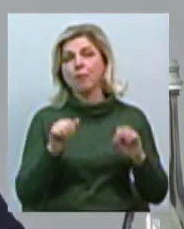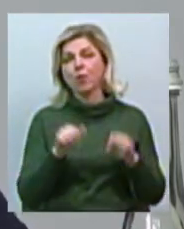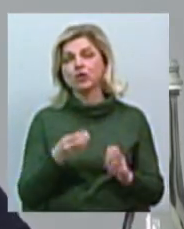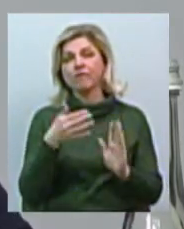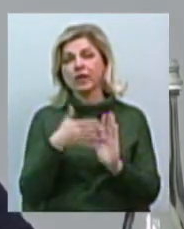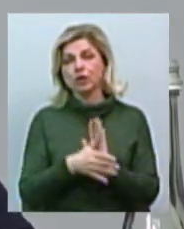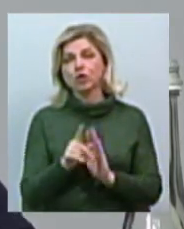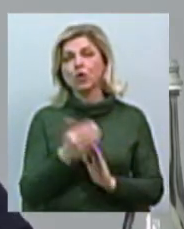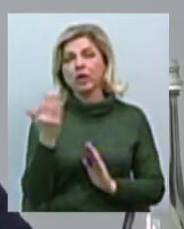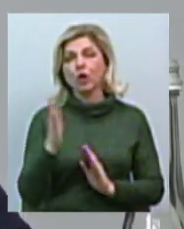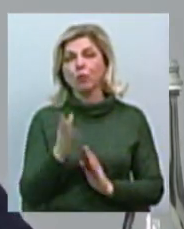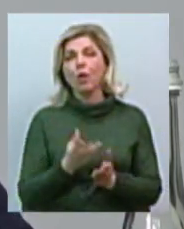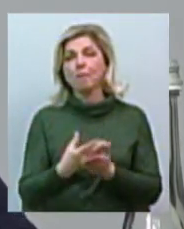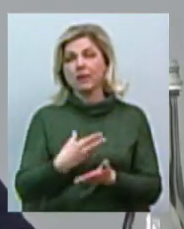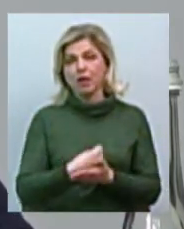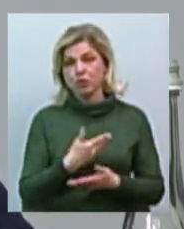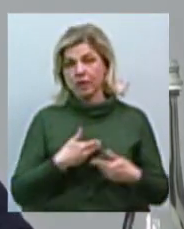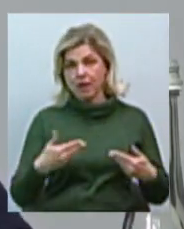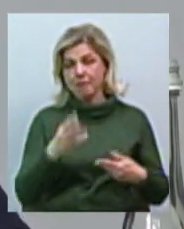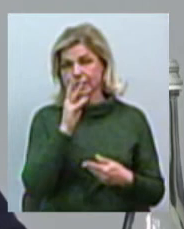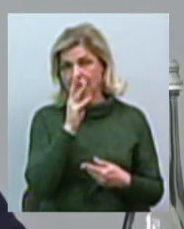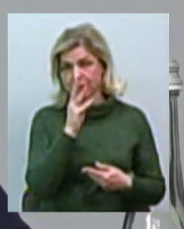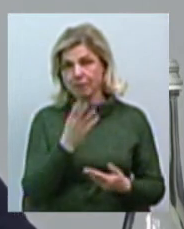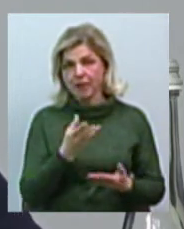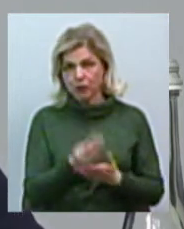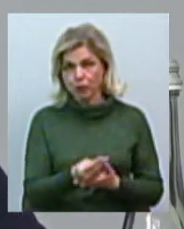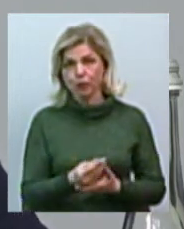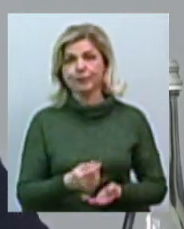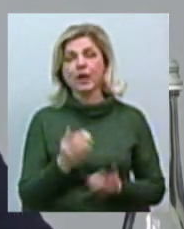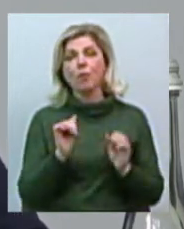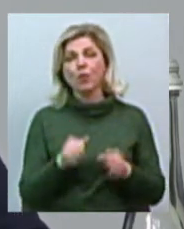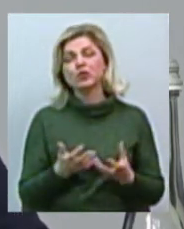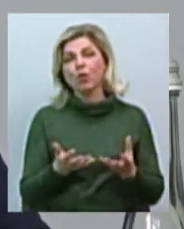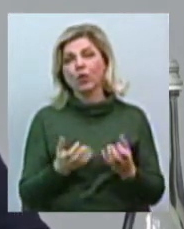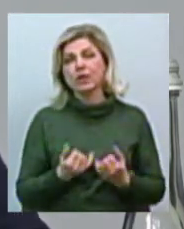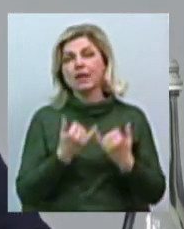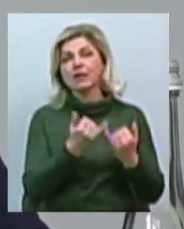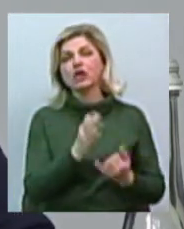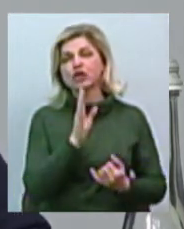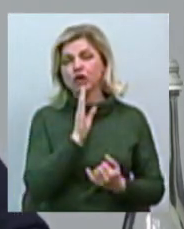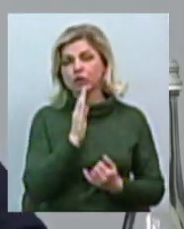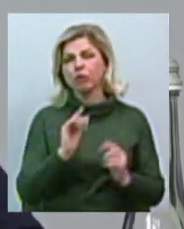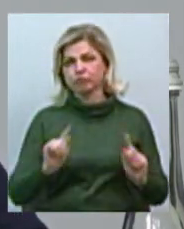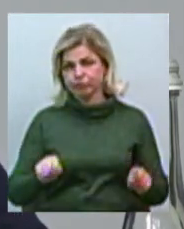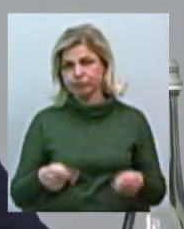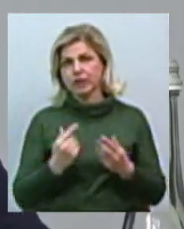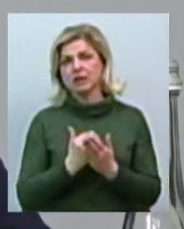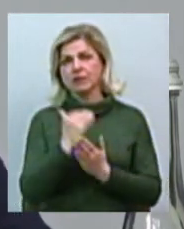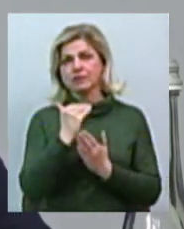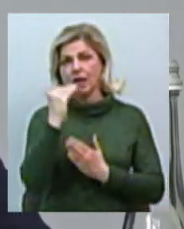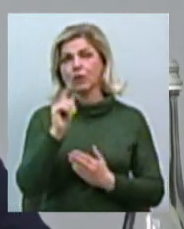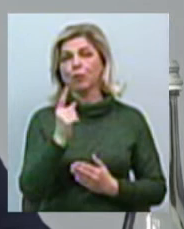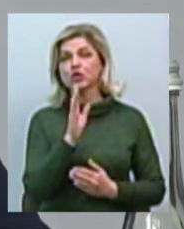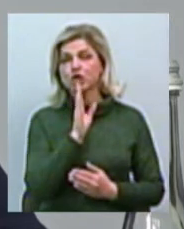на те, що їх будуть сплачувати нам заробітною платою. Ми можемо отримати для жінок кар'єрне зростання, тому що